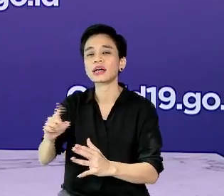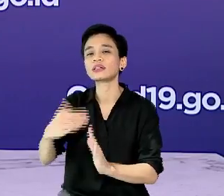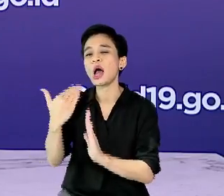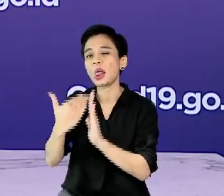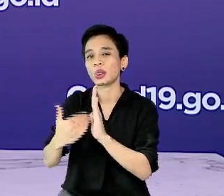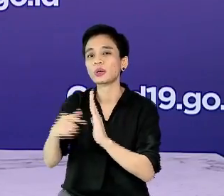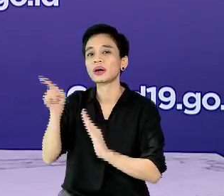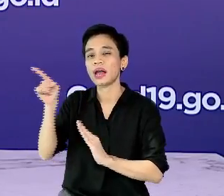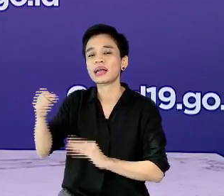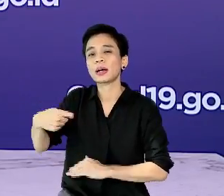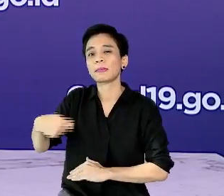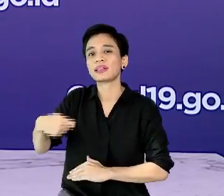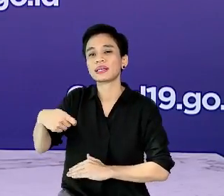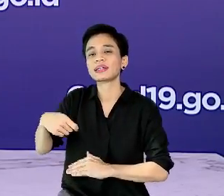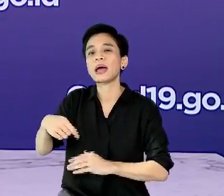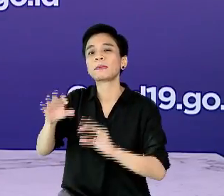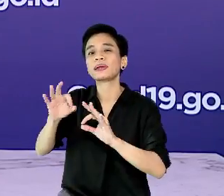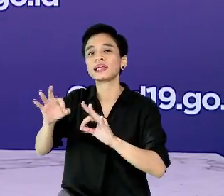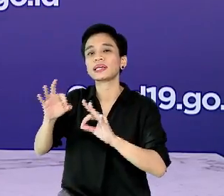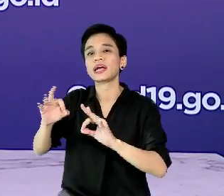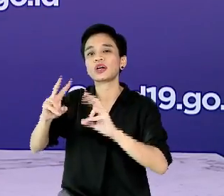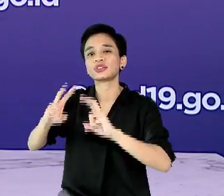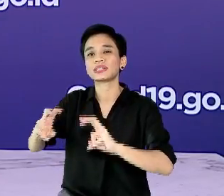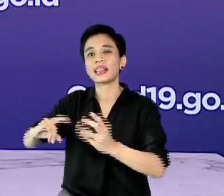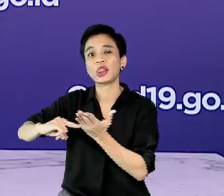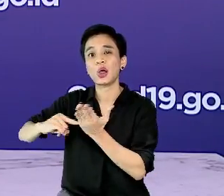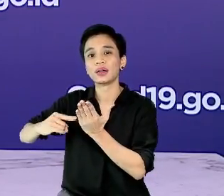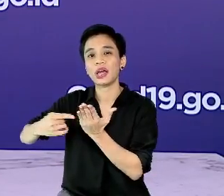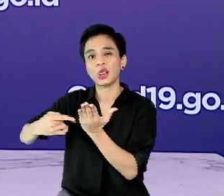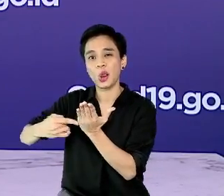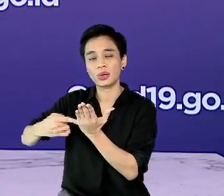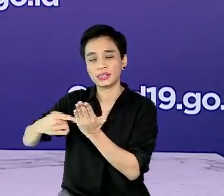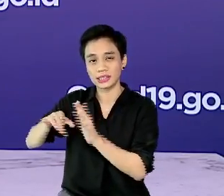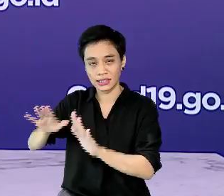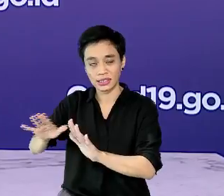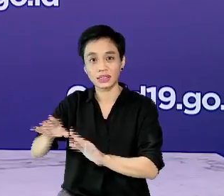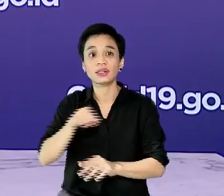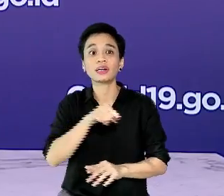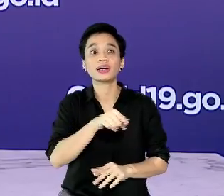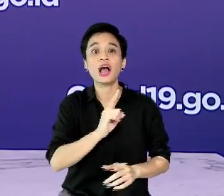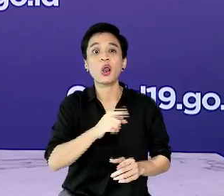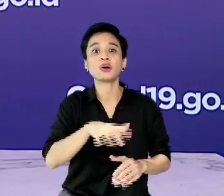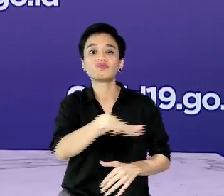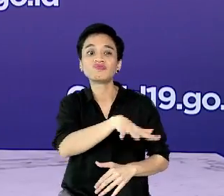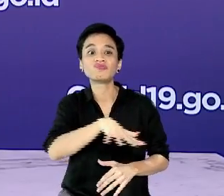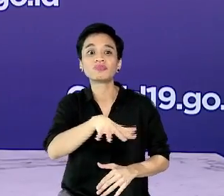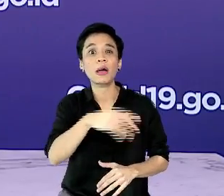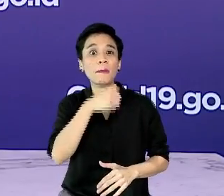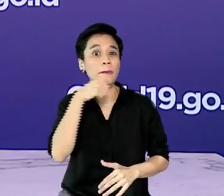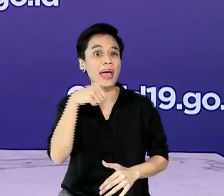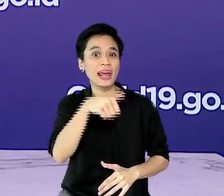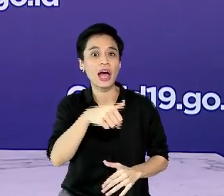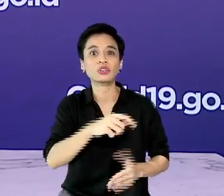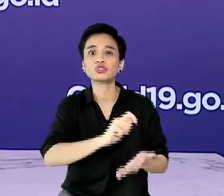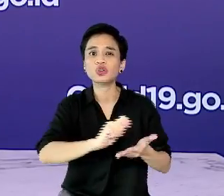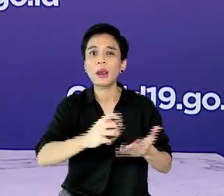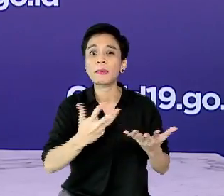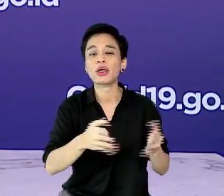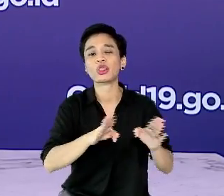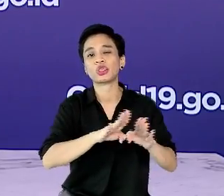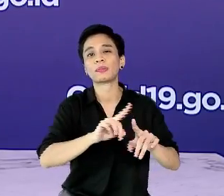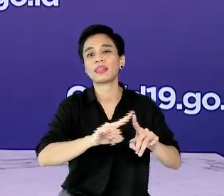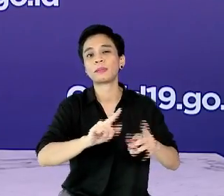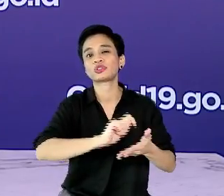Teknologi, sedangkan di zona merah, kegiatan belajar mengajar dilakukan secara daring. Untuk